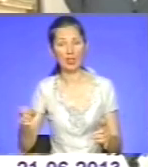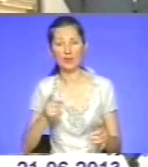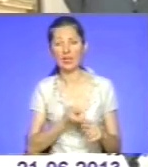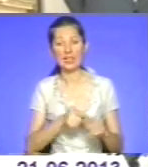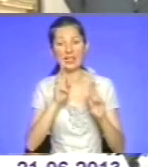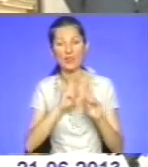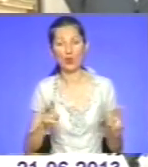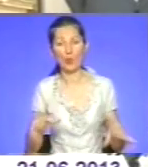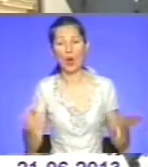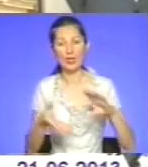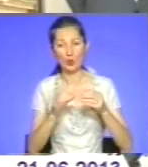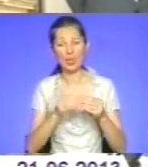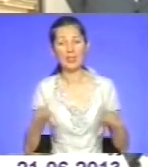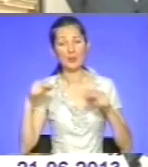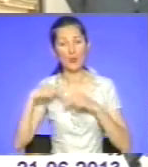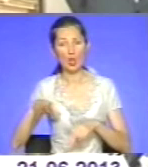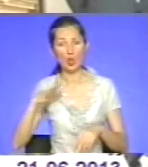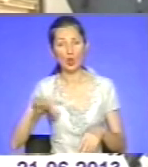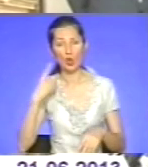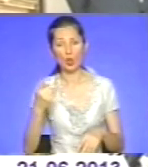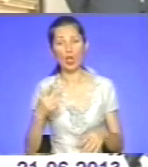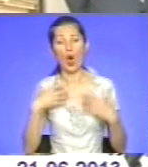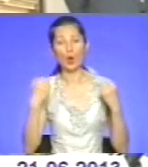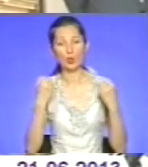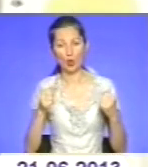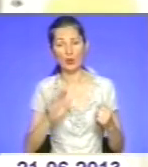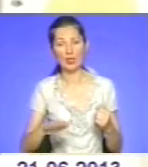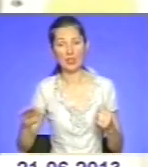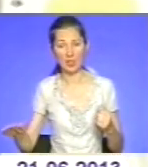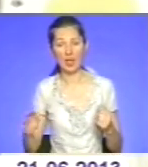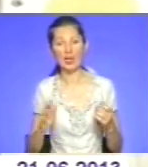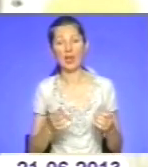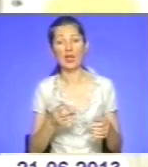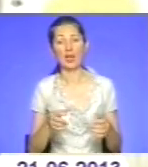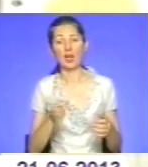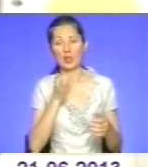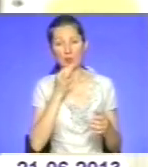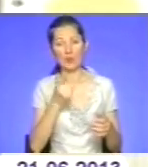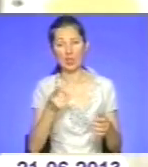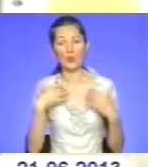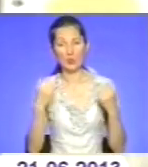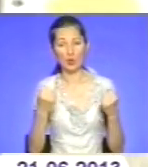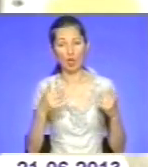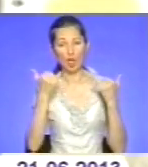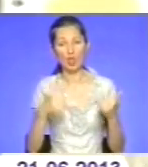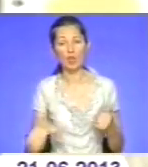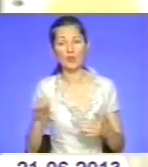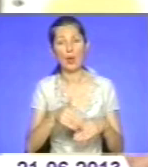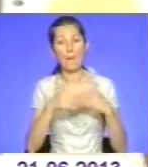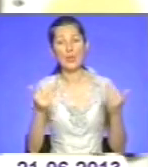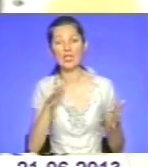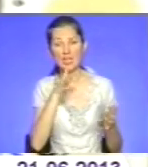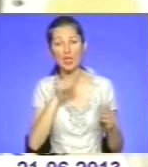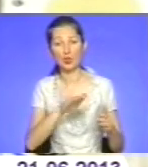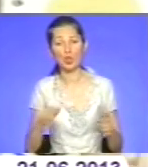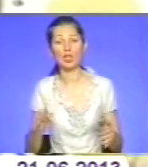співпраці очікують один – оздоровити націю та закохати малечу у спорт. Діти сьогодні все більше часу проводять за